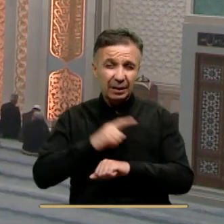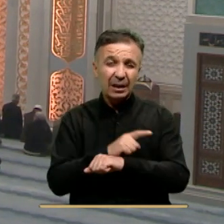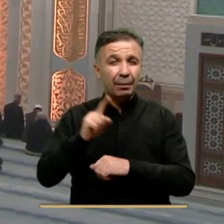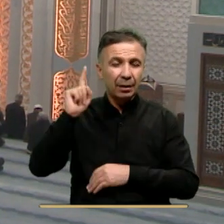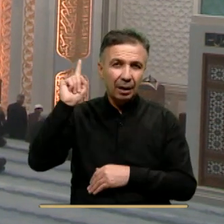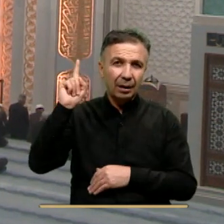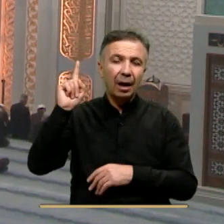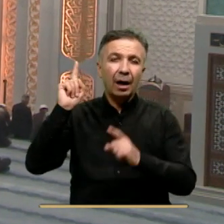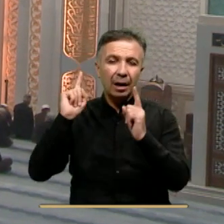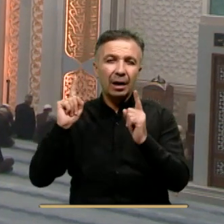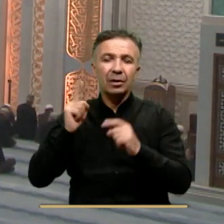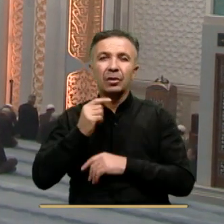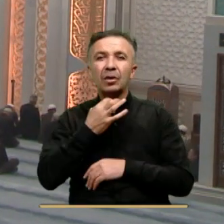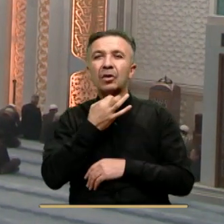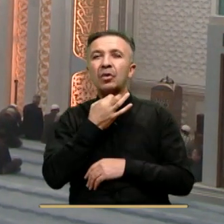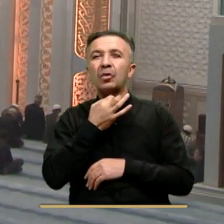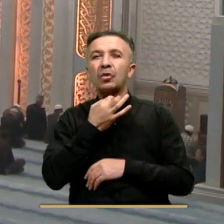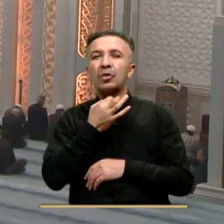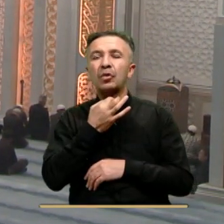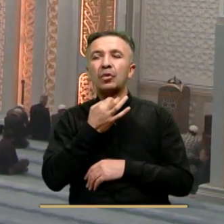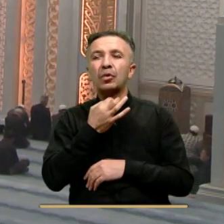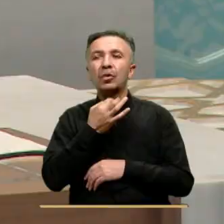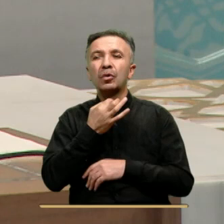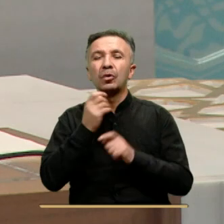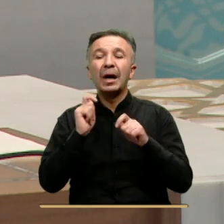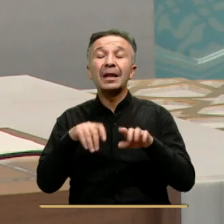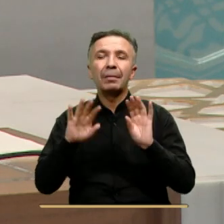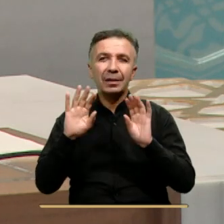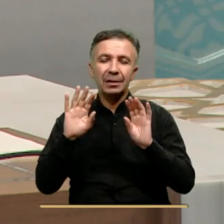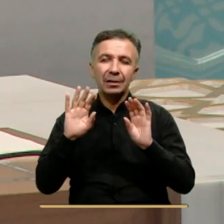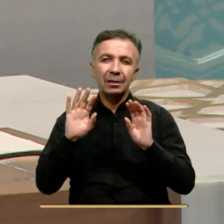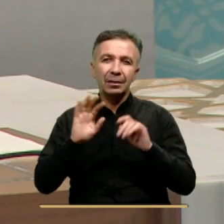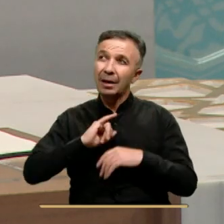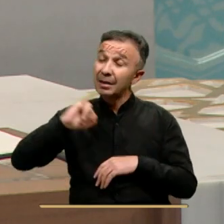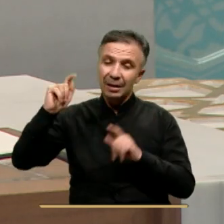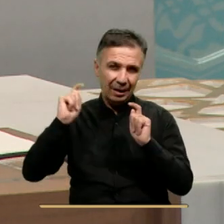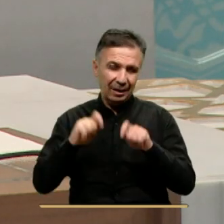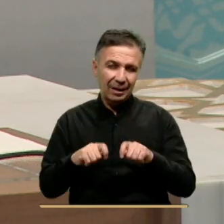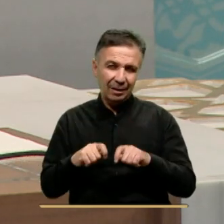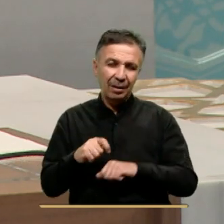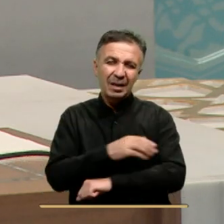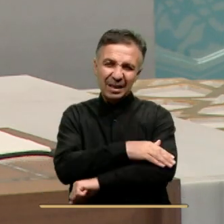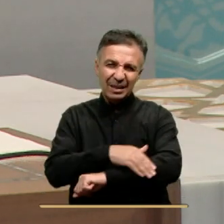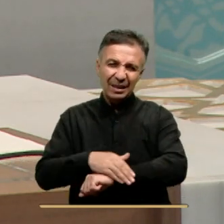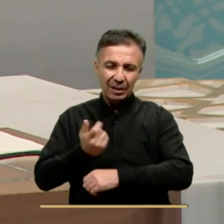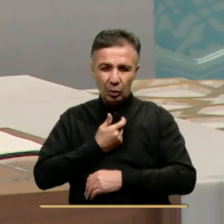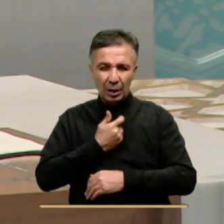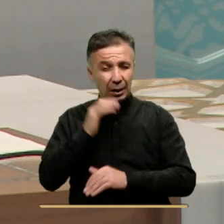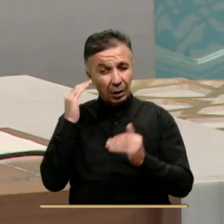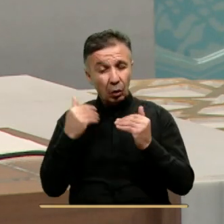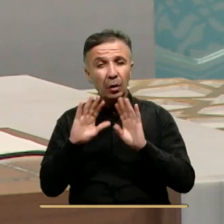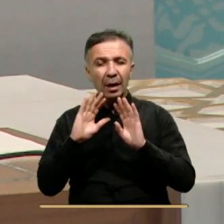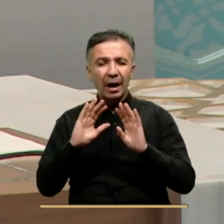karşı şükür etmeyip ona isyan ediyor demek O yüzden haddi Aşan her